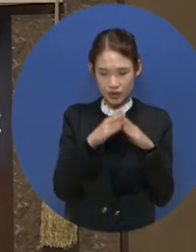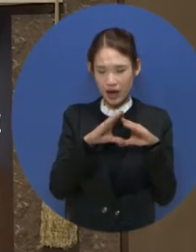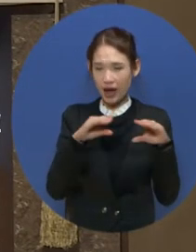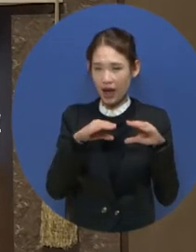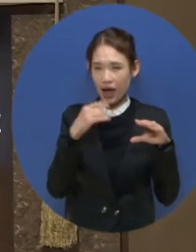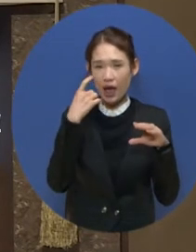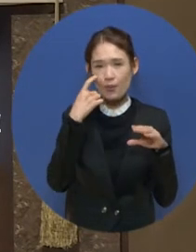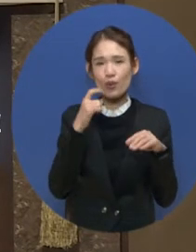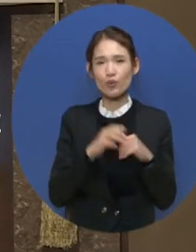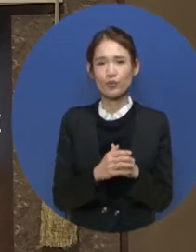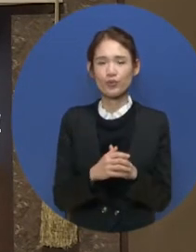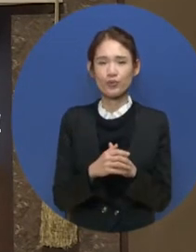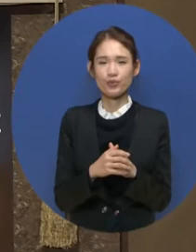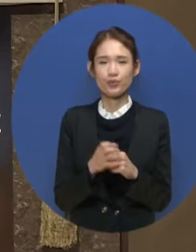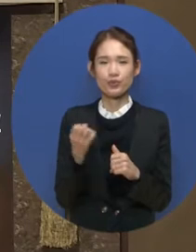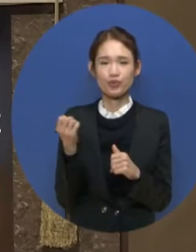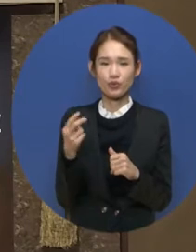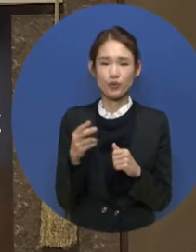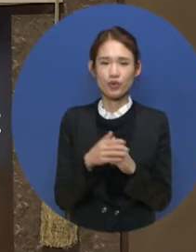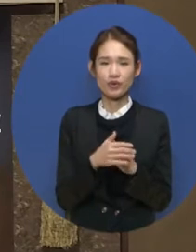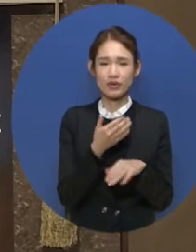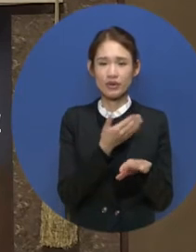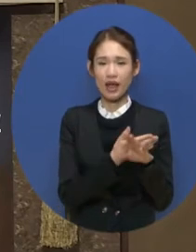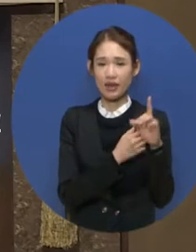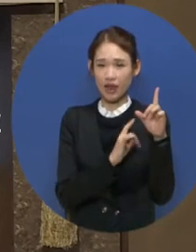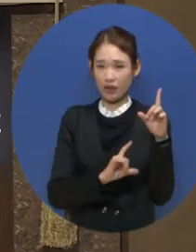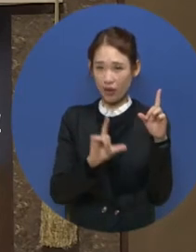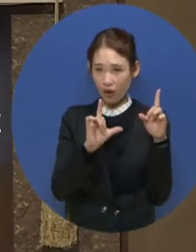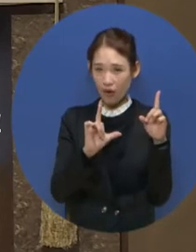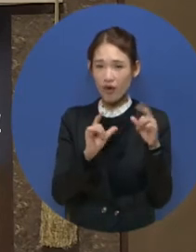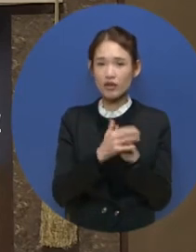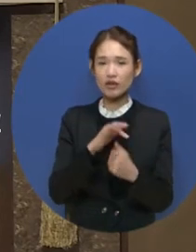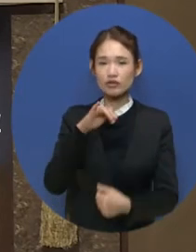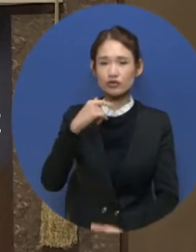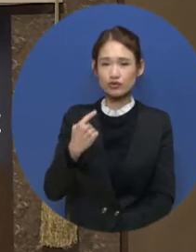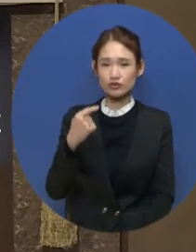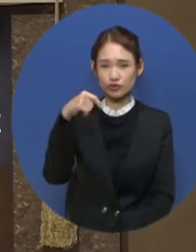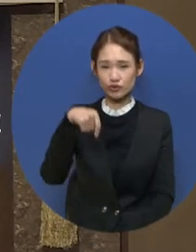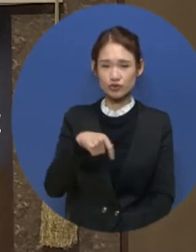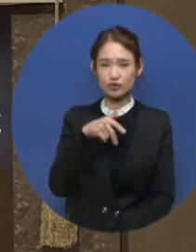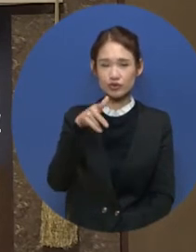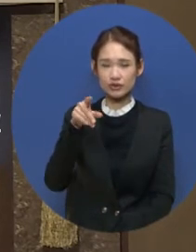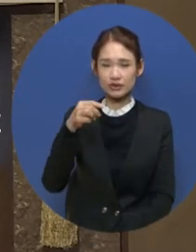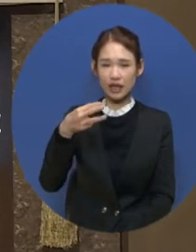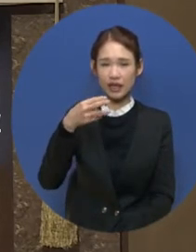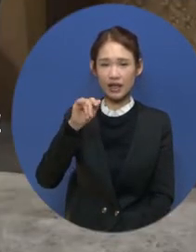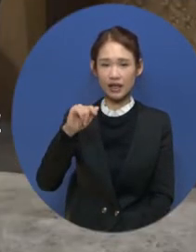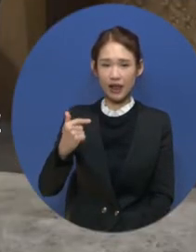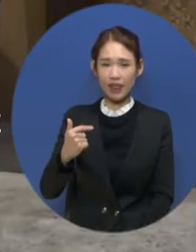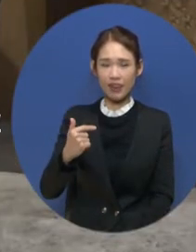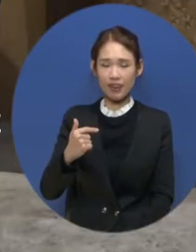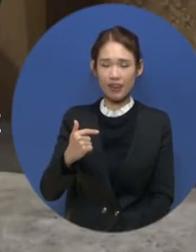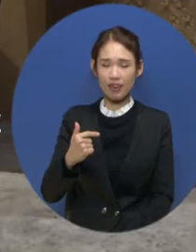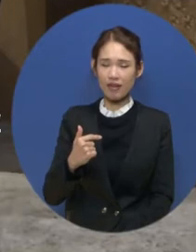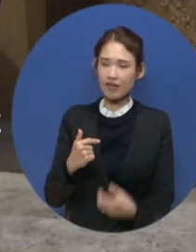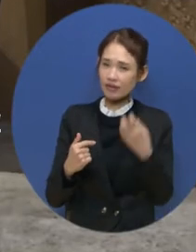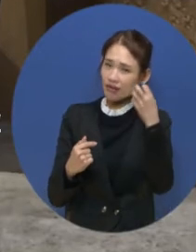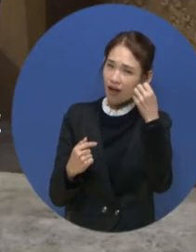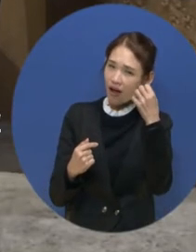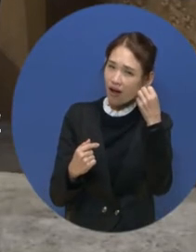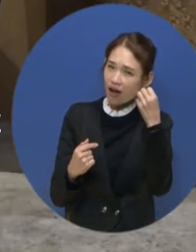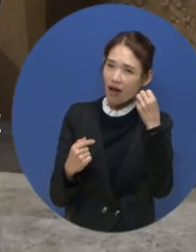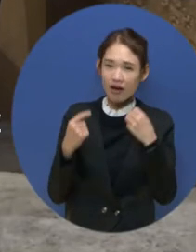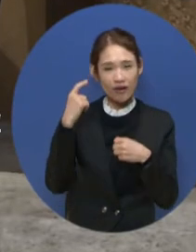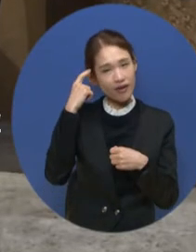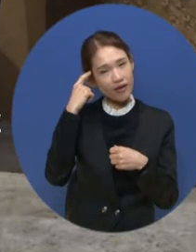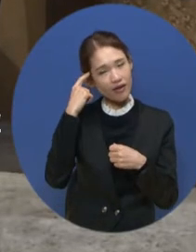있습니다 예 그리고 이제 다른 하나는 에 스 누 젤 애니 인데요 좀 생소하시죠 예 쓴 우선인데